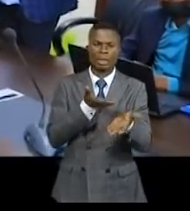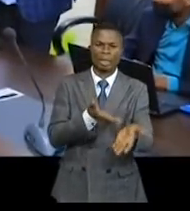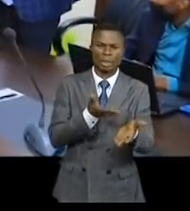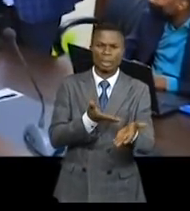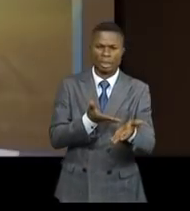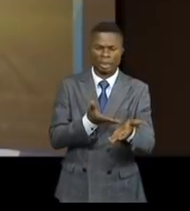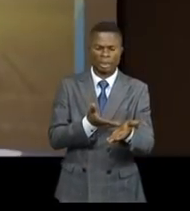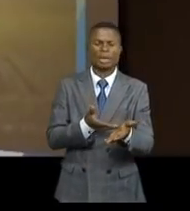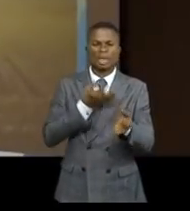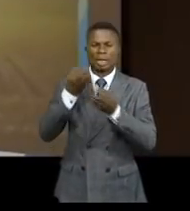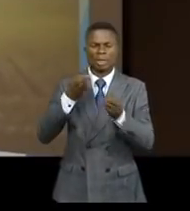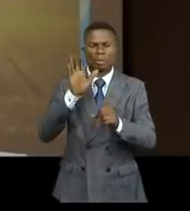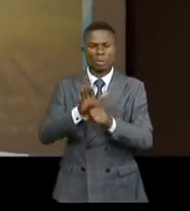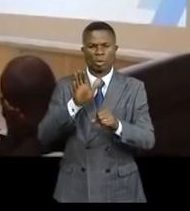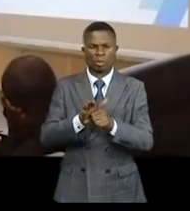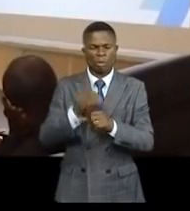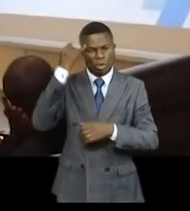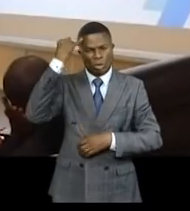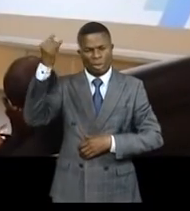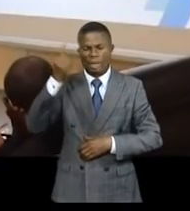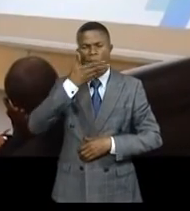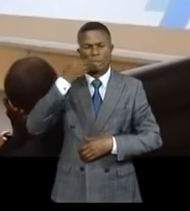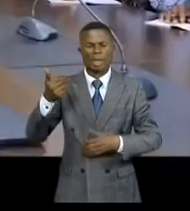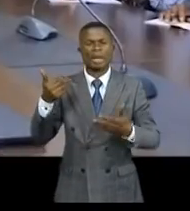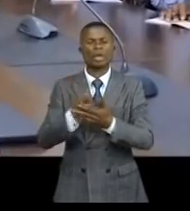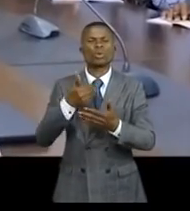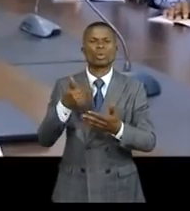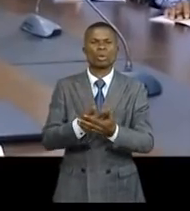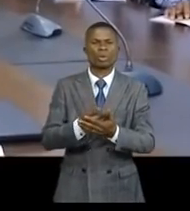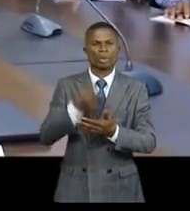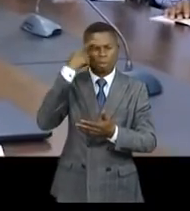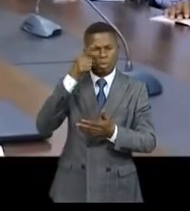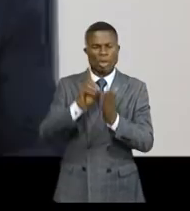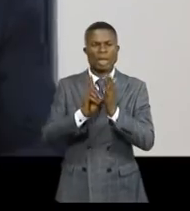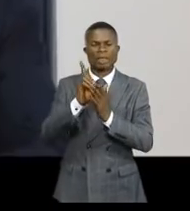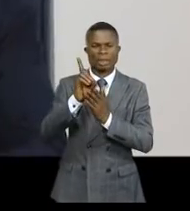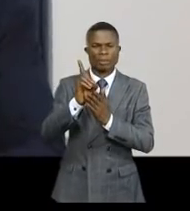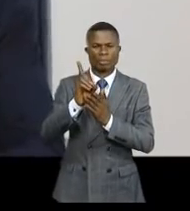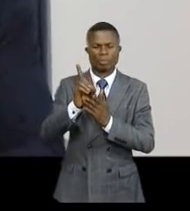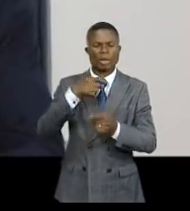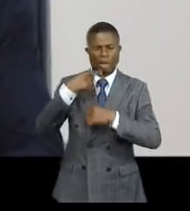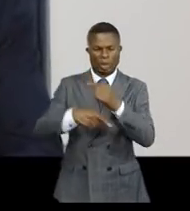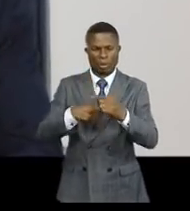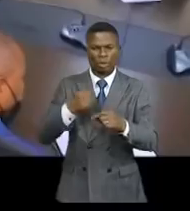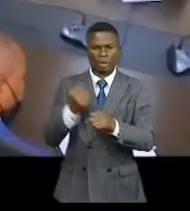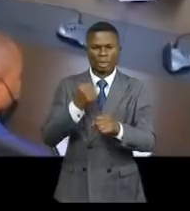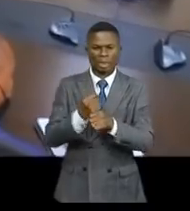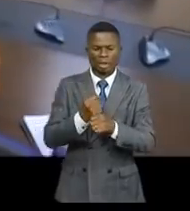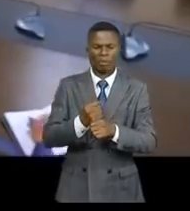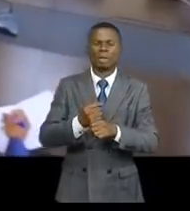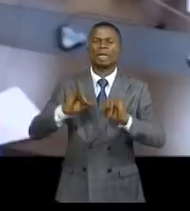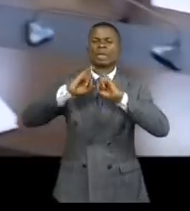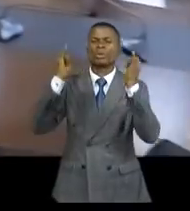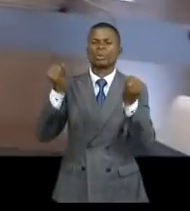mettre en exergue les différentes options novatrices et ambitieuses pouvant booster concrètement la relance du parc agro-industriel